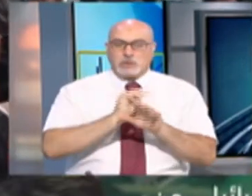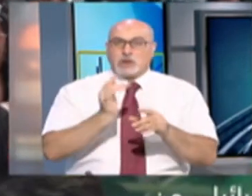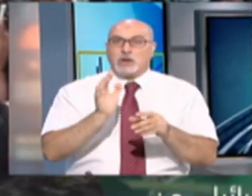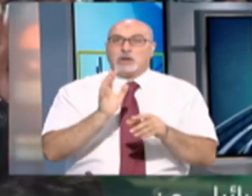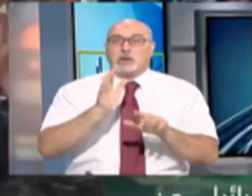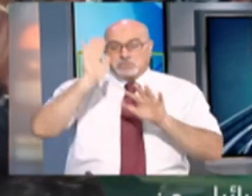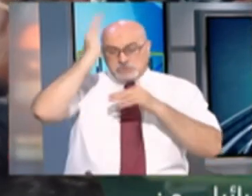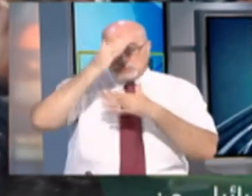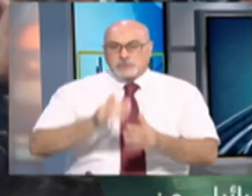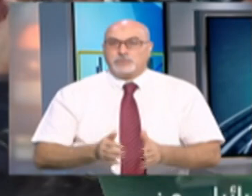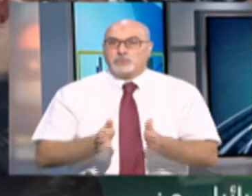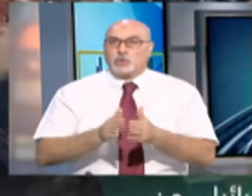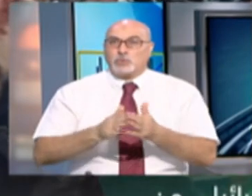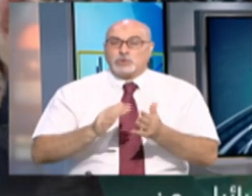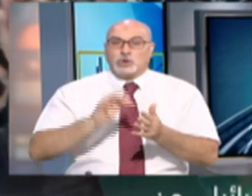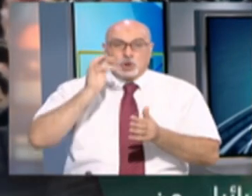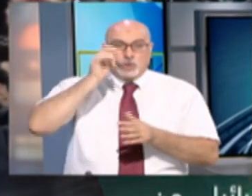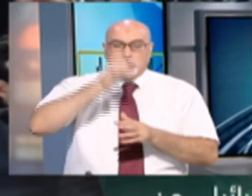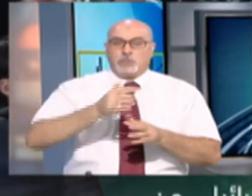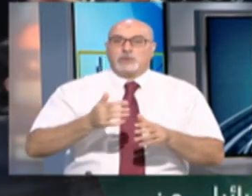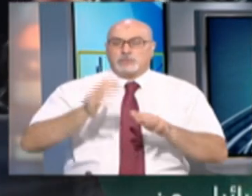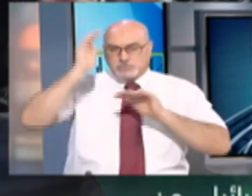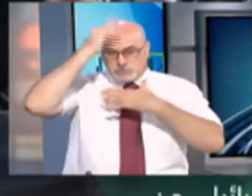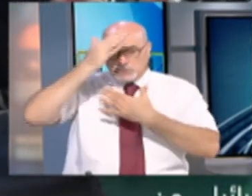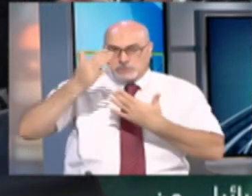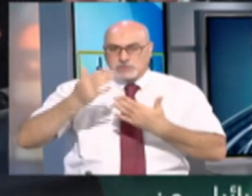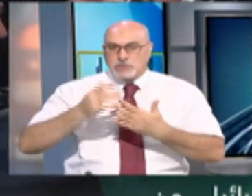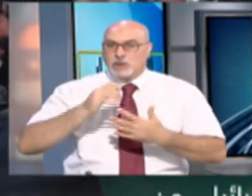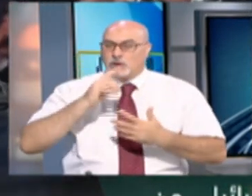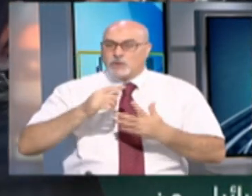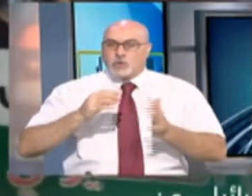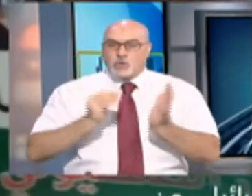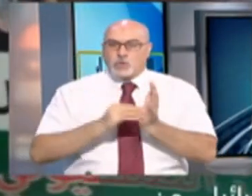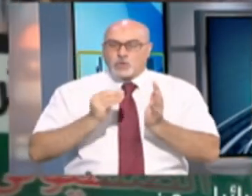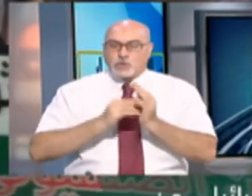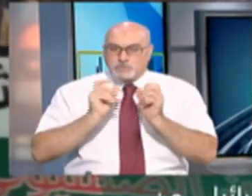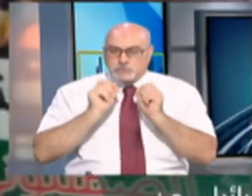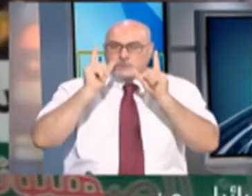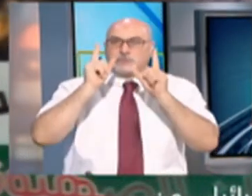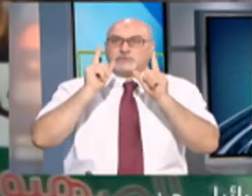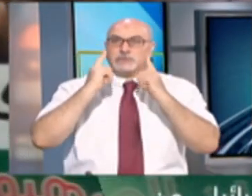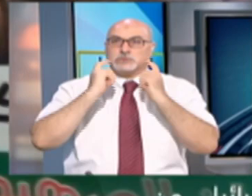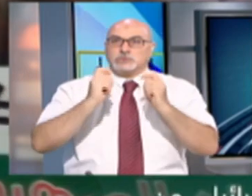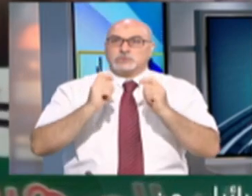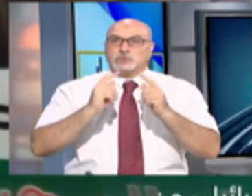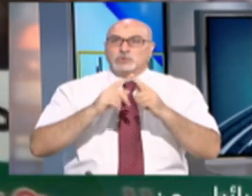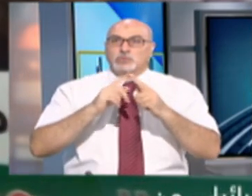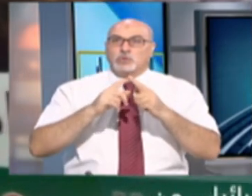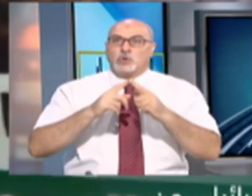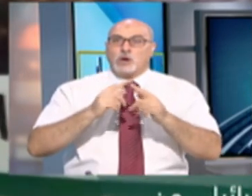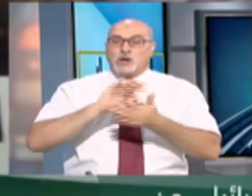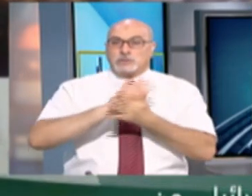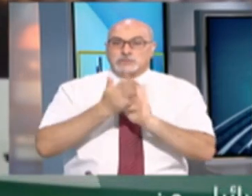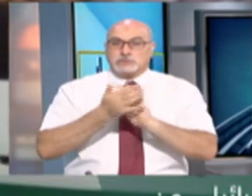الفلسطينية، داعية الشعب المغربي وقواه الحية لمزيد من اليقظة والوعي تجاه موجة التطبيع